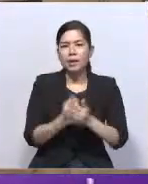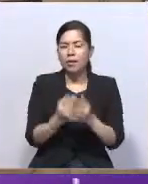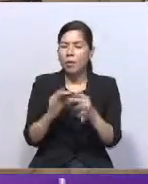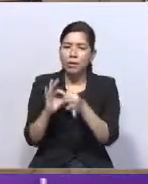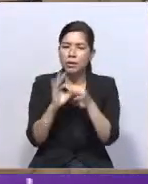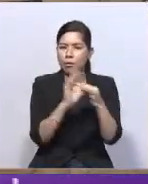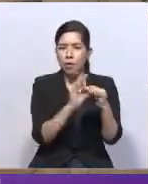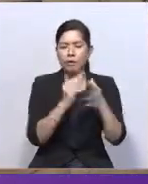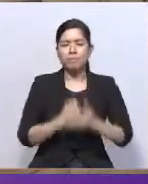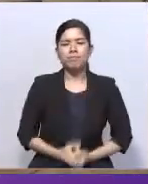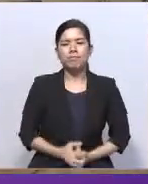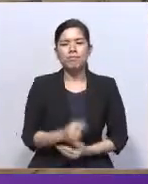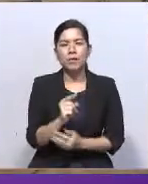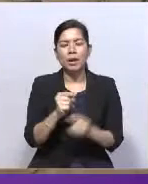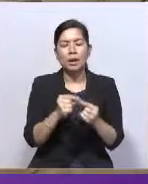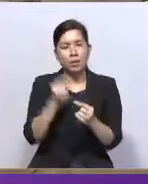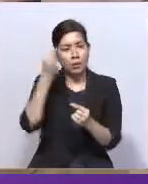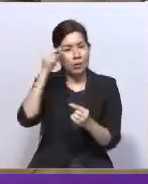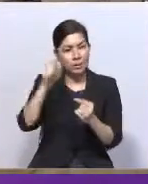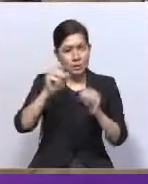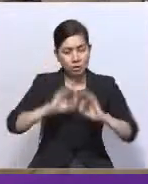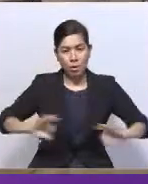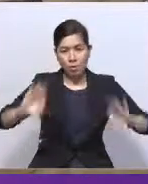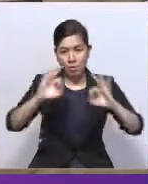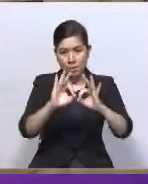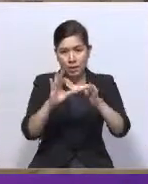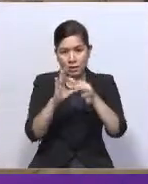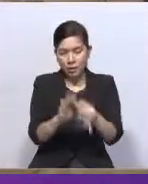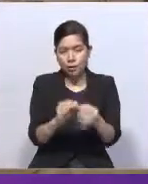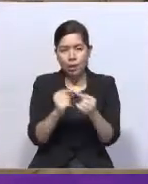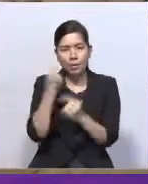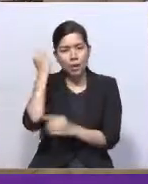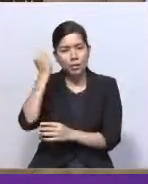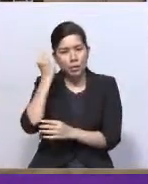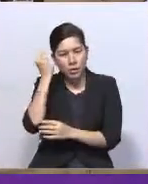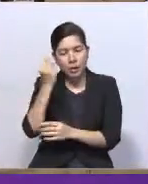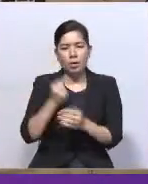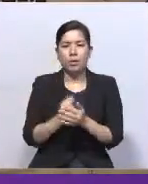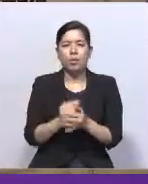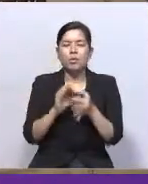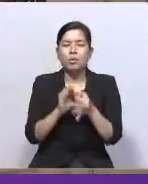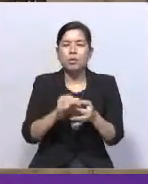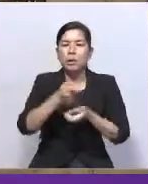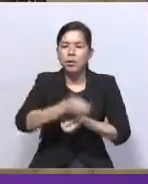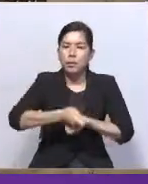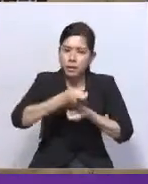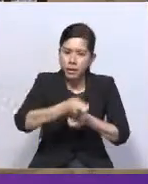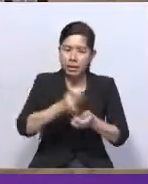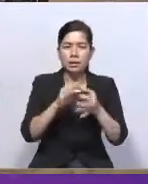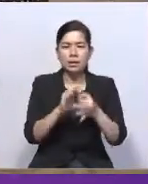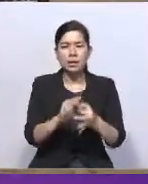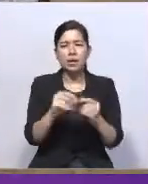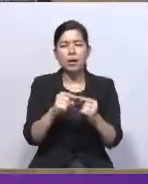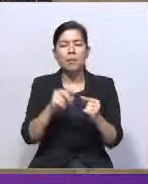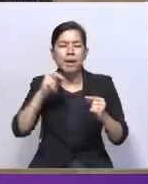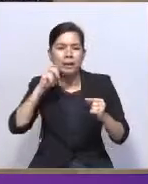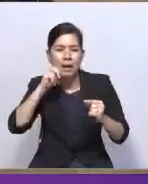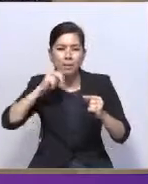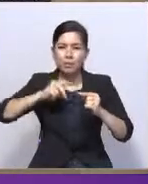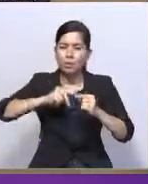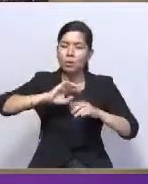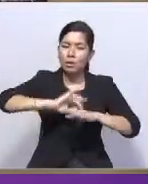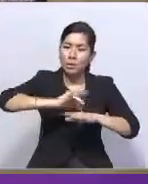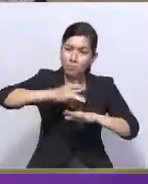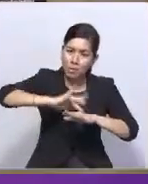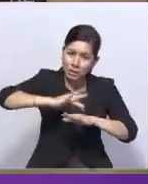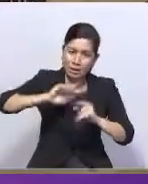มโยงกันนะครับโดยให้ความสำคัญไปเรื่องของการท่องเที่ยวการเรื่องการเกษตรเรื่องของแหล่งน้ำที่ผมได้เรียนไปแล้วนะครับอันนี้ก็เป็นเรื่องที่ได้